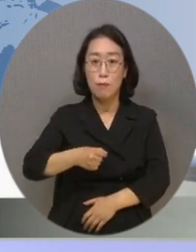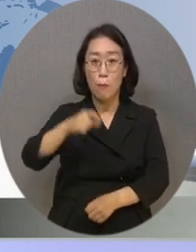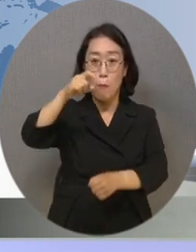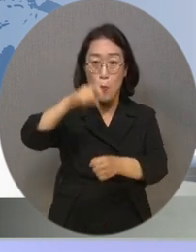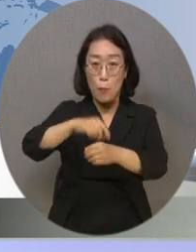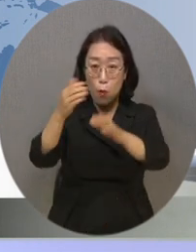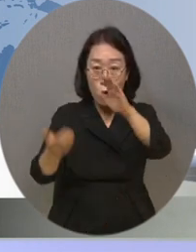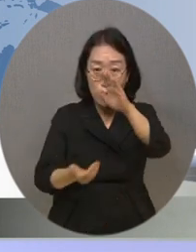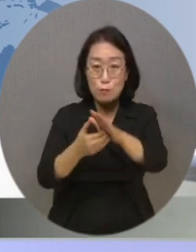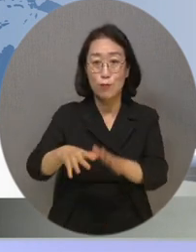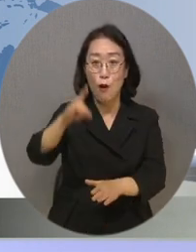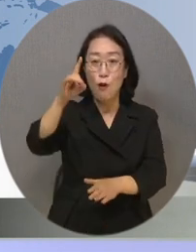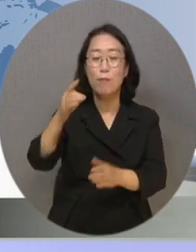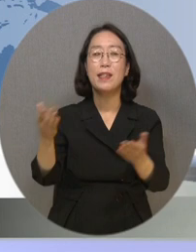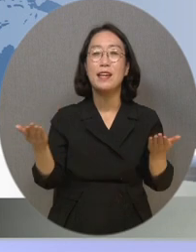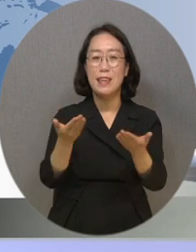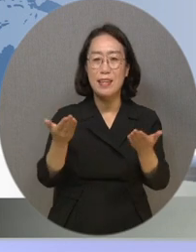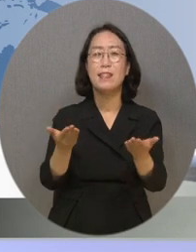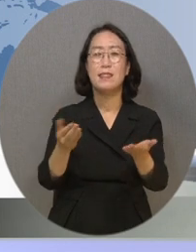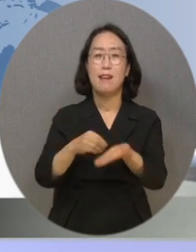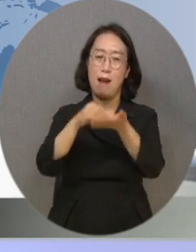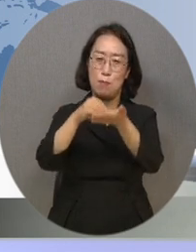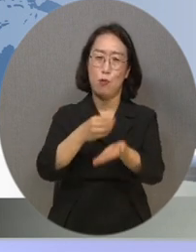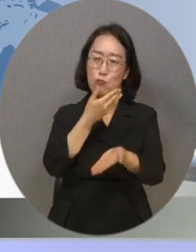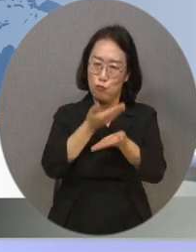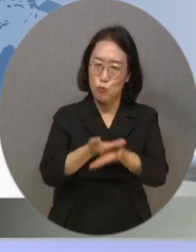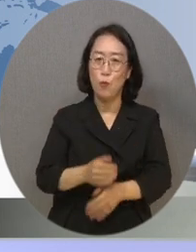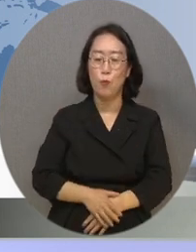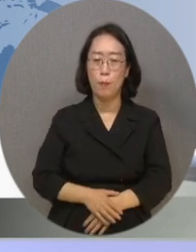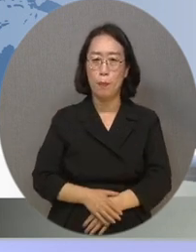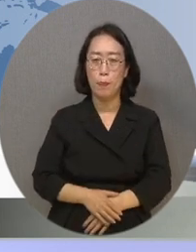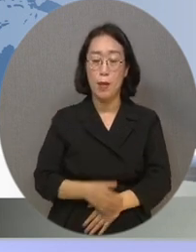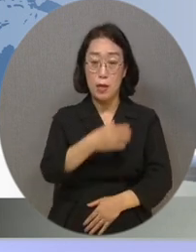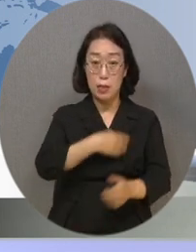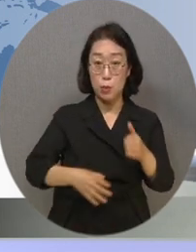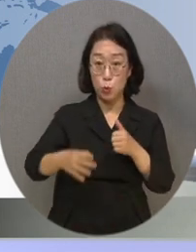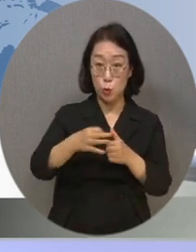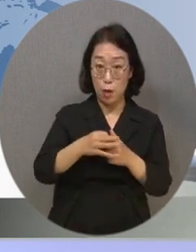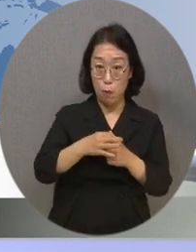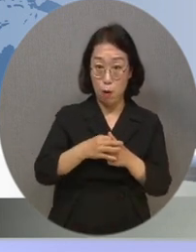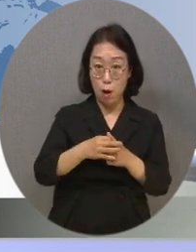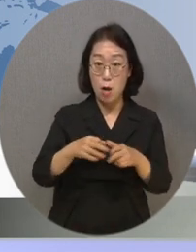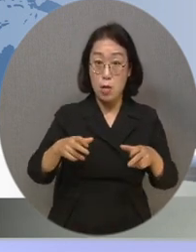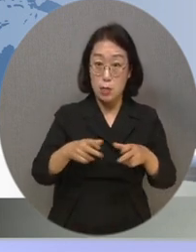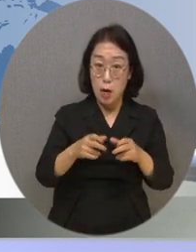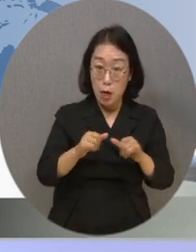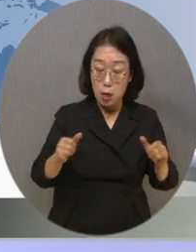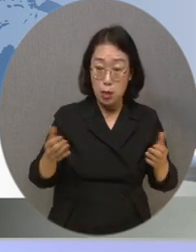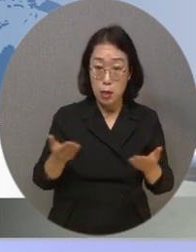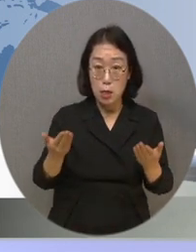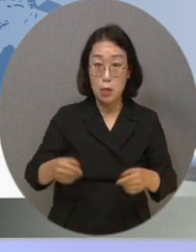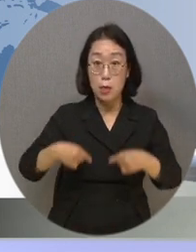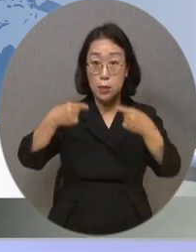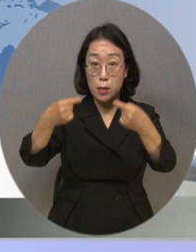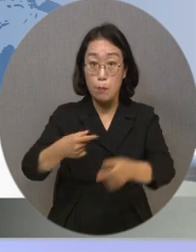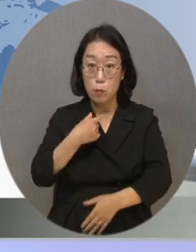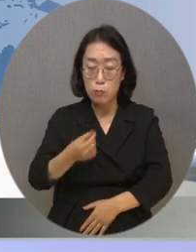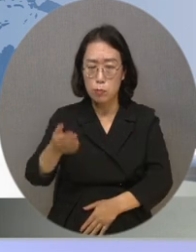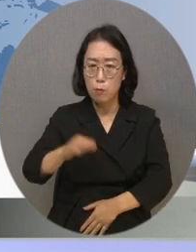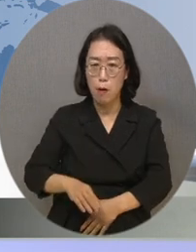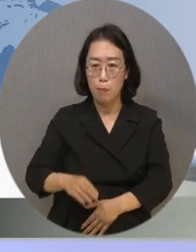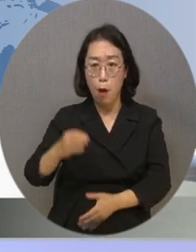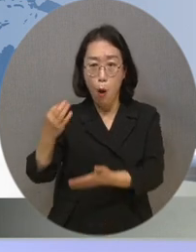그 시작에서 취업을 이야기하곤 합니다. 그런데 기초생활수급 장애인의 경우 일을 하고 싶어도 이